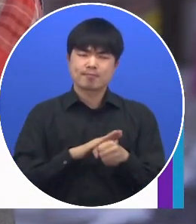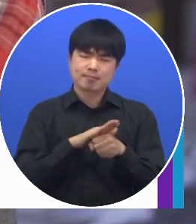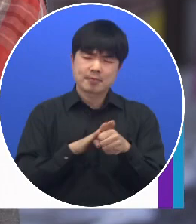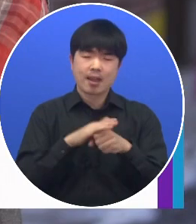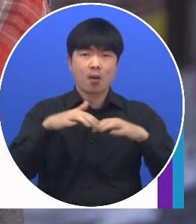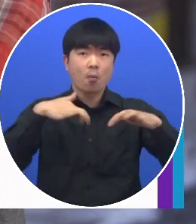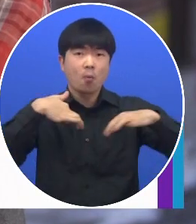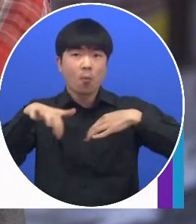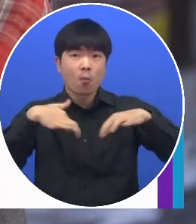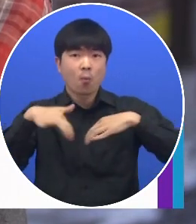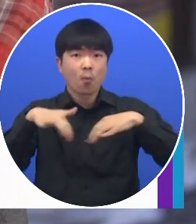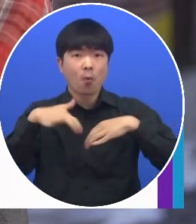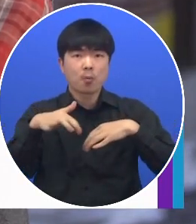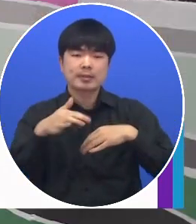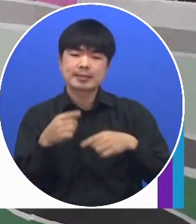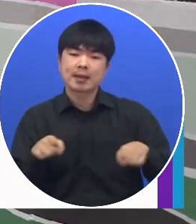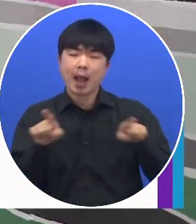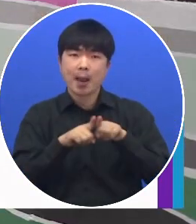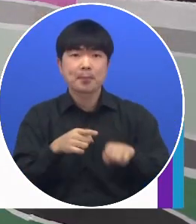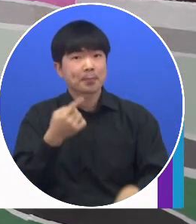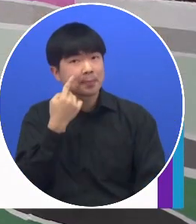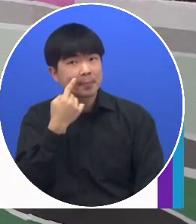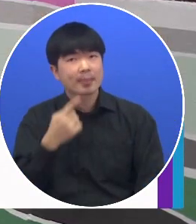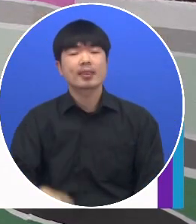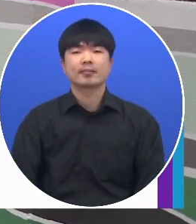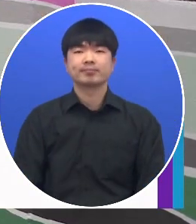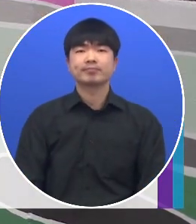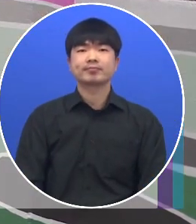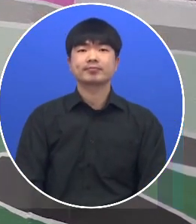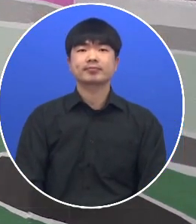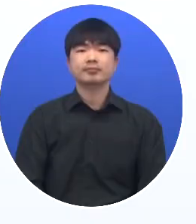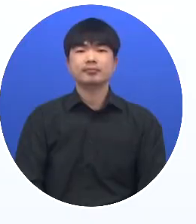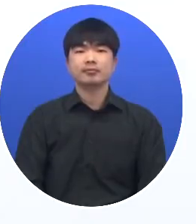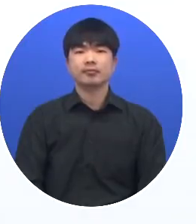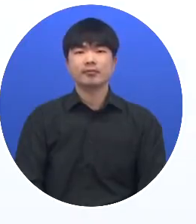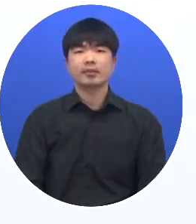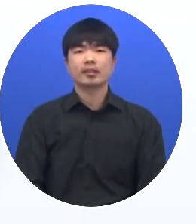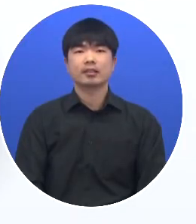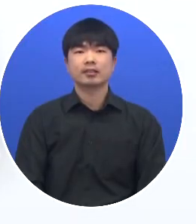활기가 넘치는 사랑스런 우리 골목길 지금 함께 만나보실까요